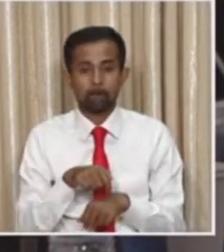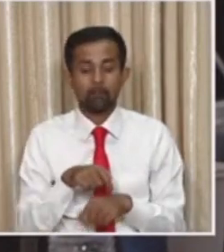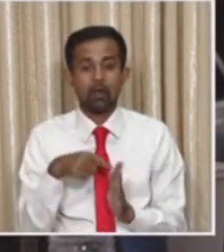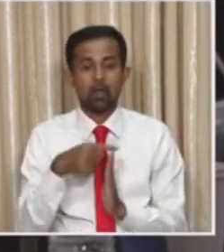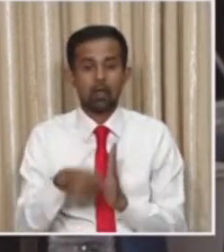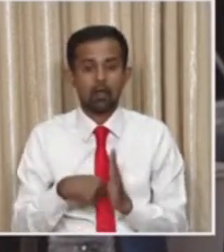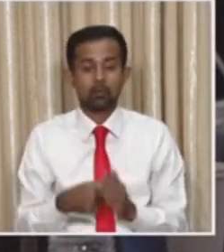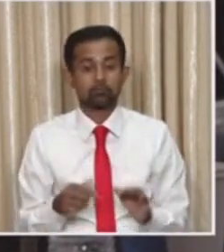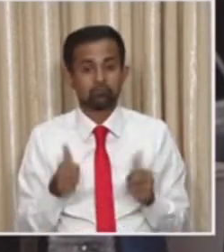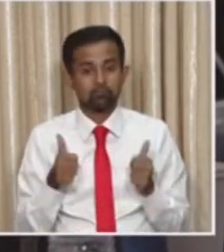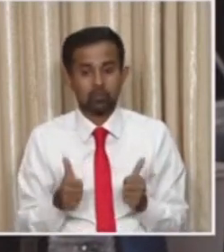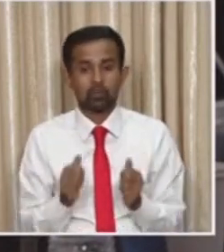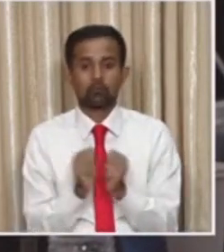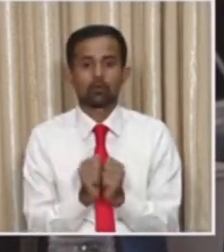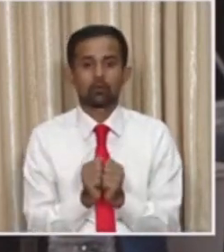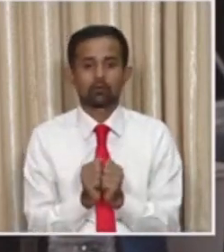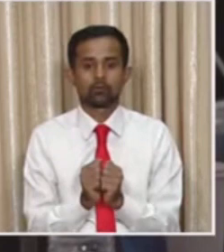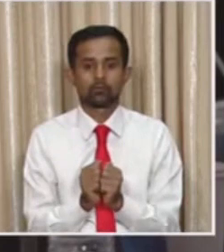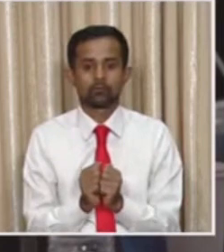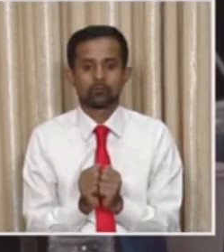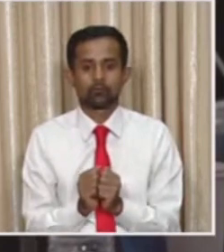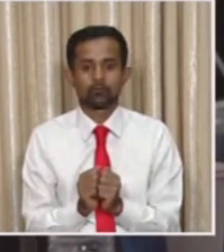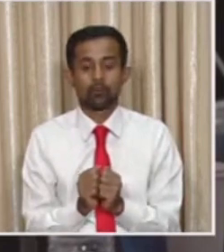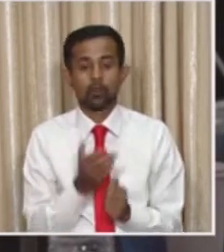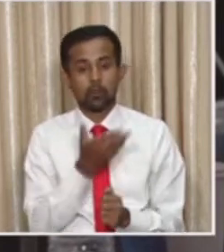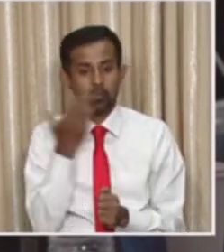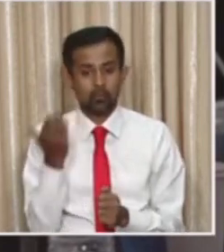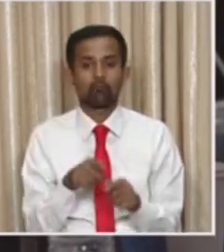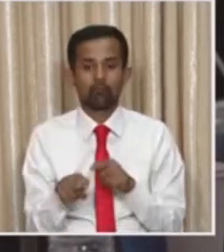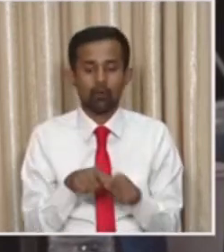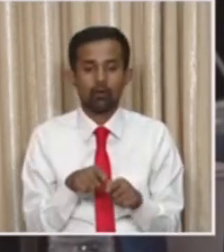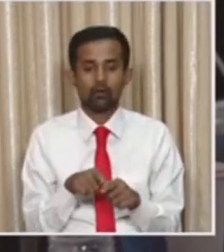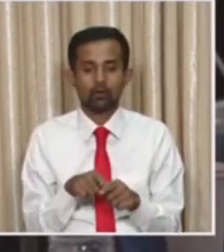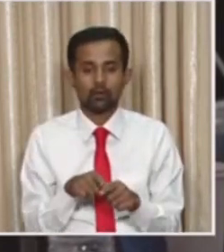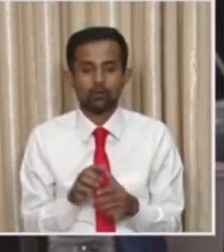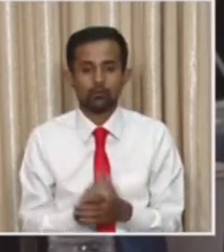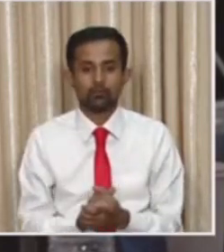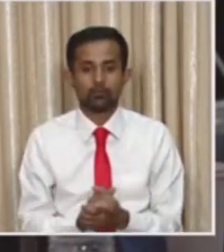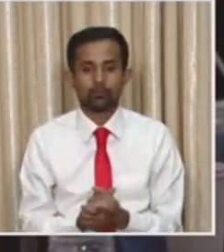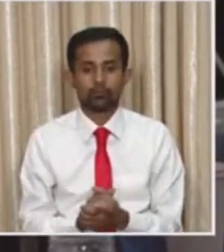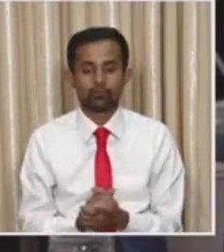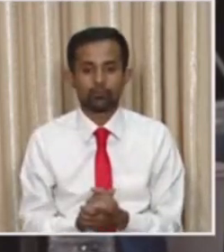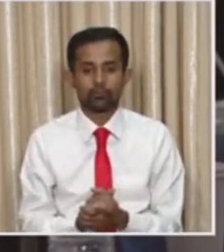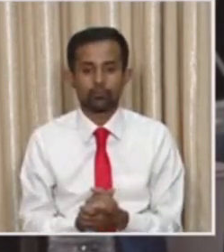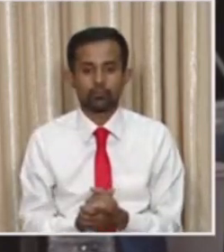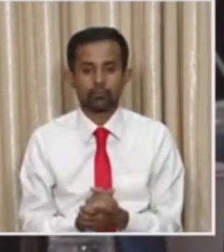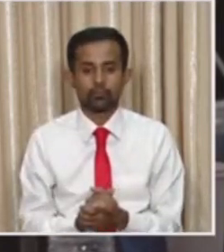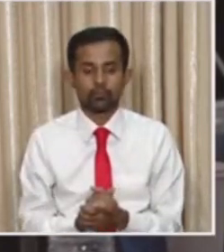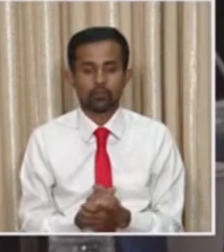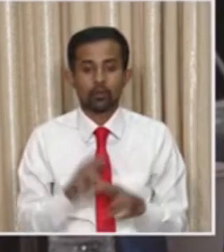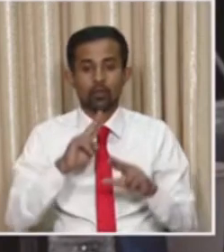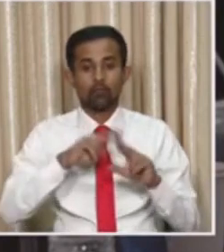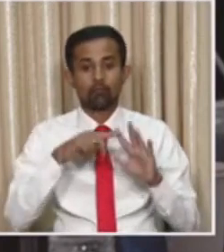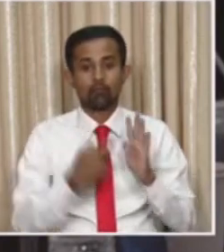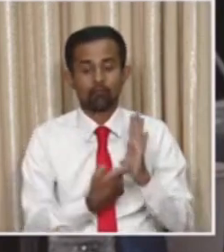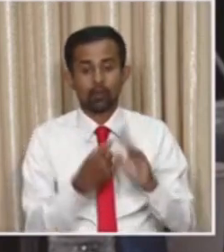ஒட்டியாட்சி முறைமையை ஒழித்து இந்த நாட்டை கட்டியெழுப்பக்கூடிய வகையிலான ஒரு சமஷ்டி அதிகாரத்தை கொண்டு வர வேண்டும் என்ற அடிப்படையிலே குரல் கொடுத்துக் கொண்டிருக்கின்ற எங்களுடைய அரசியல் இயக்கத்தின்